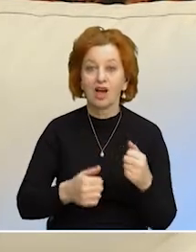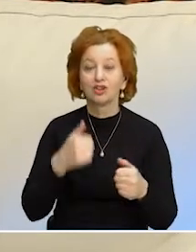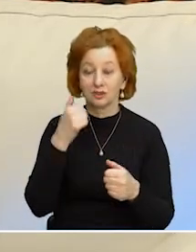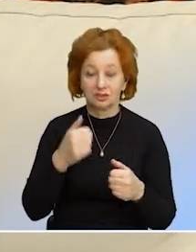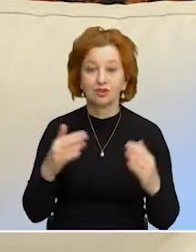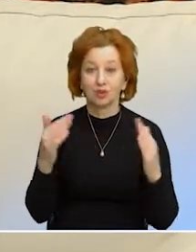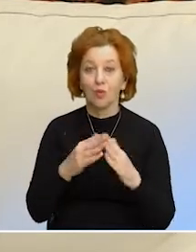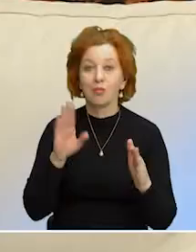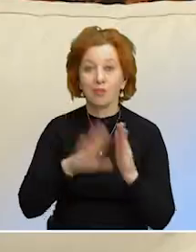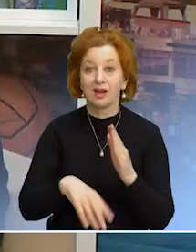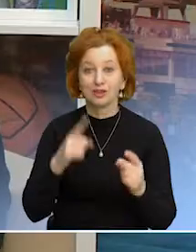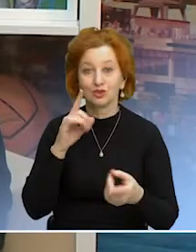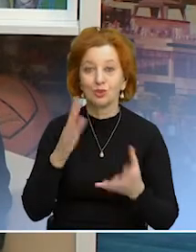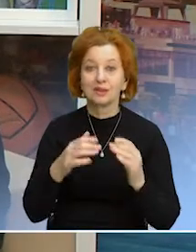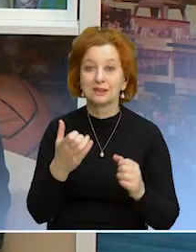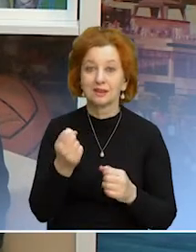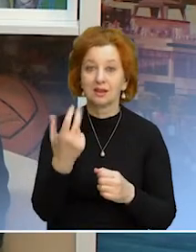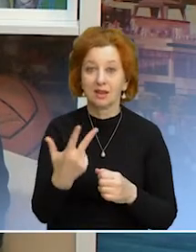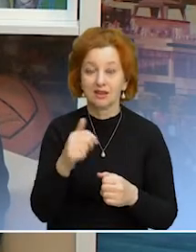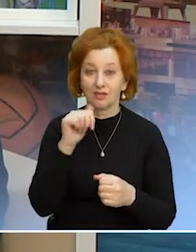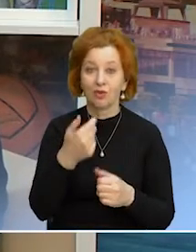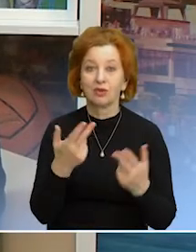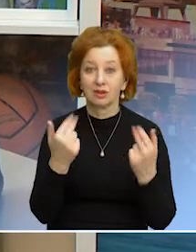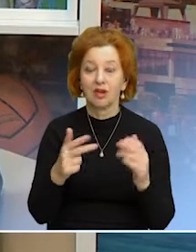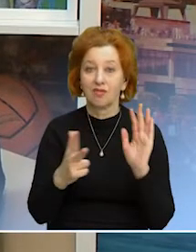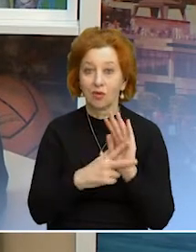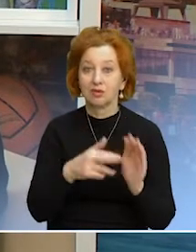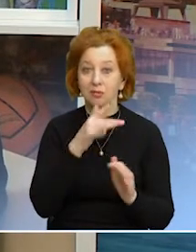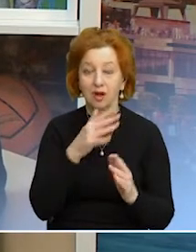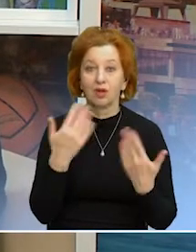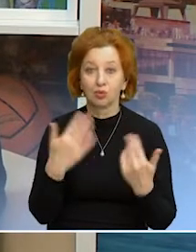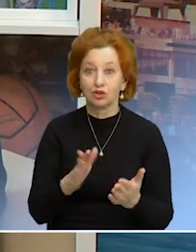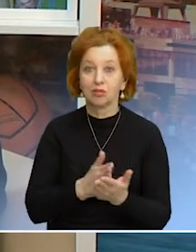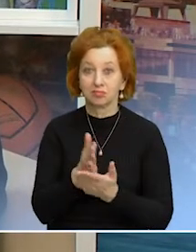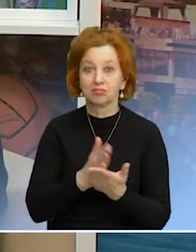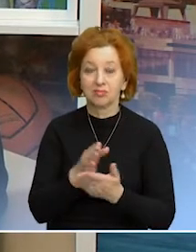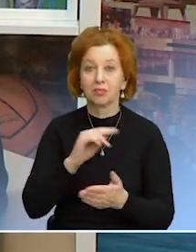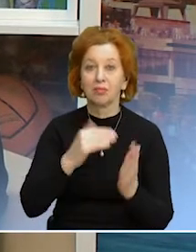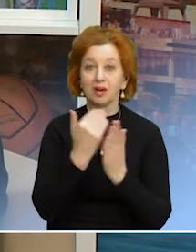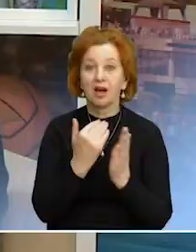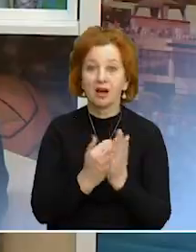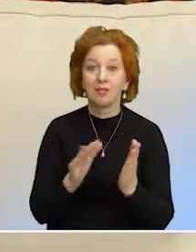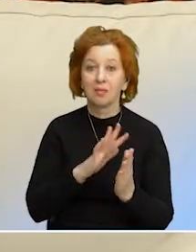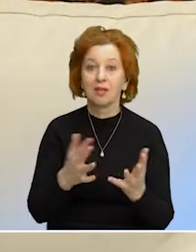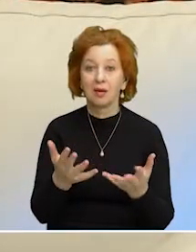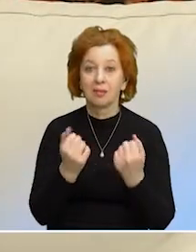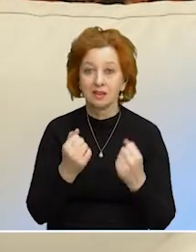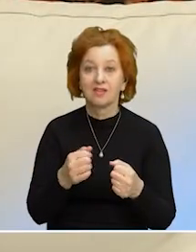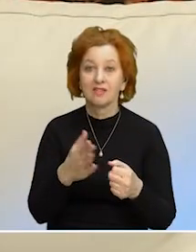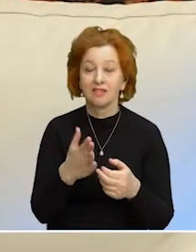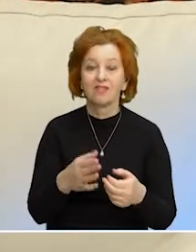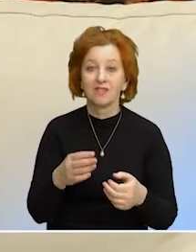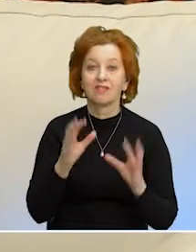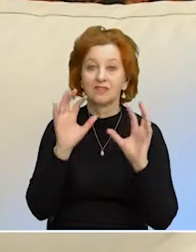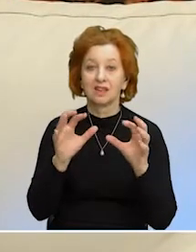дом, без сомнений. Владислав, а вот с 2013 года, да, существует программа, вы сказали, то есть 8 лет сейчас, по большому счету. Программа была принята,